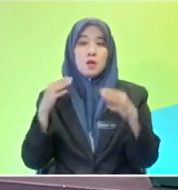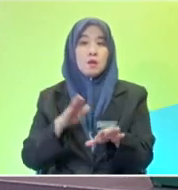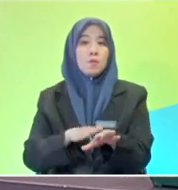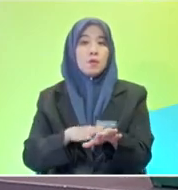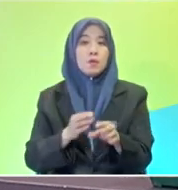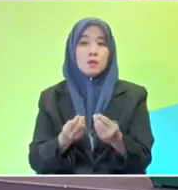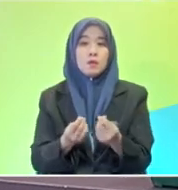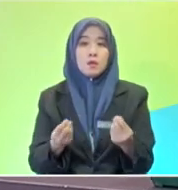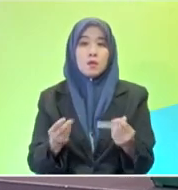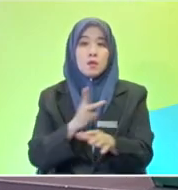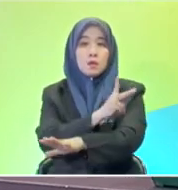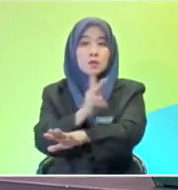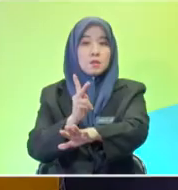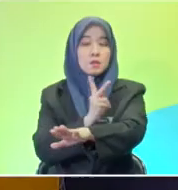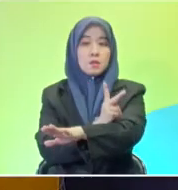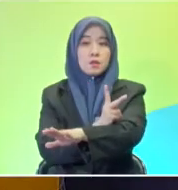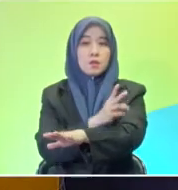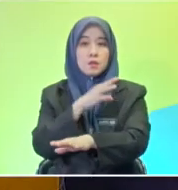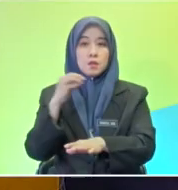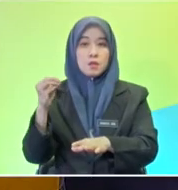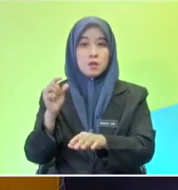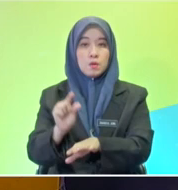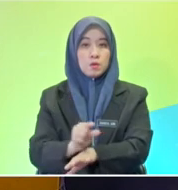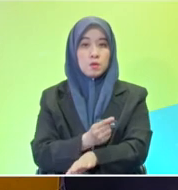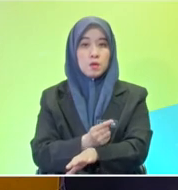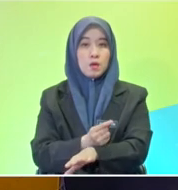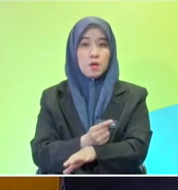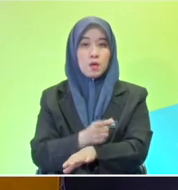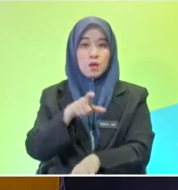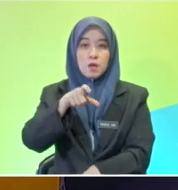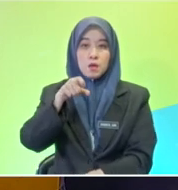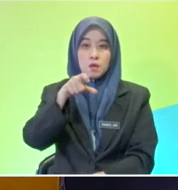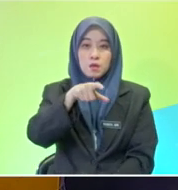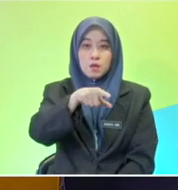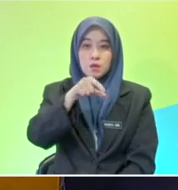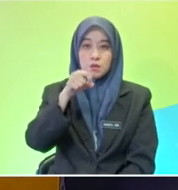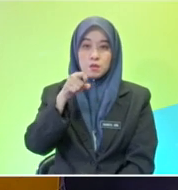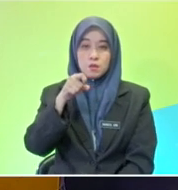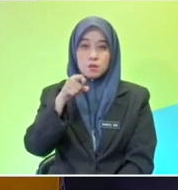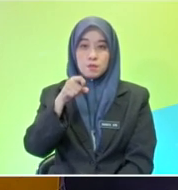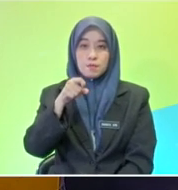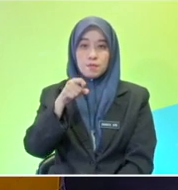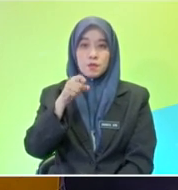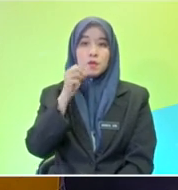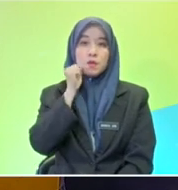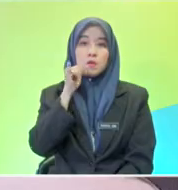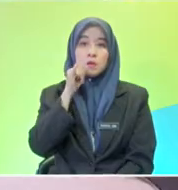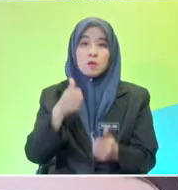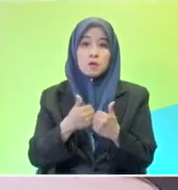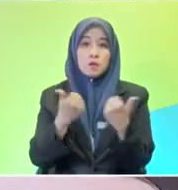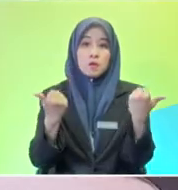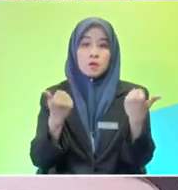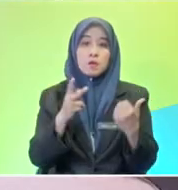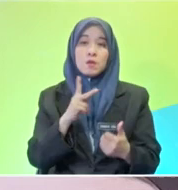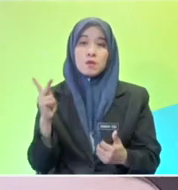tanah kebun. Dan dengan menggunakan faucet. Mana faucet? Yang ini dia. Okey, Fika asingkan.